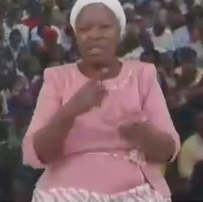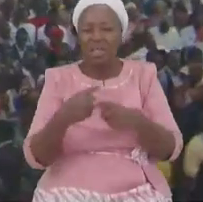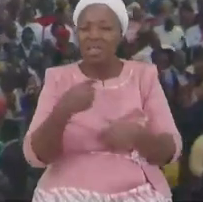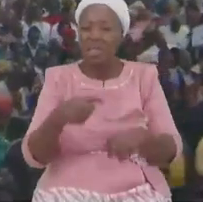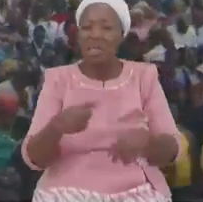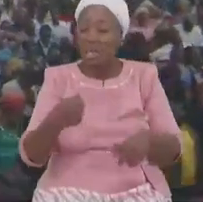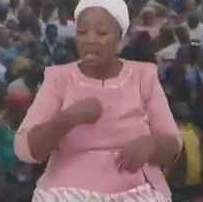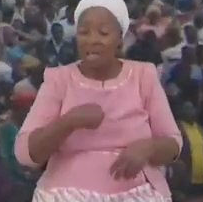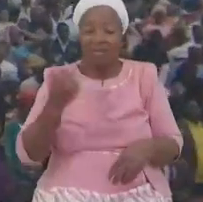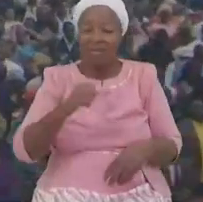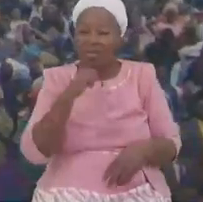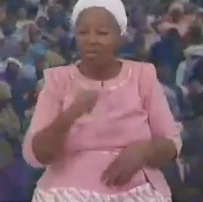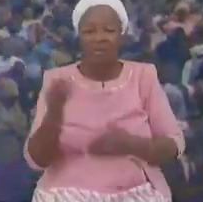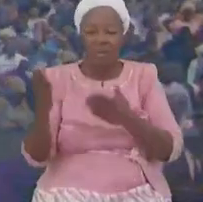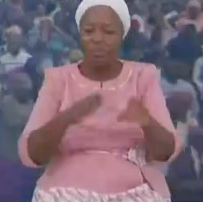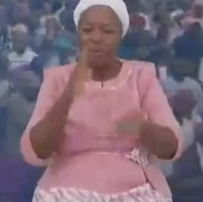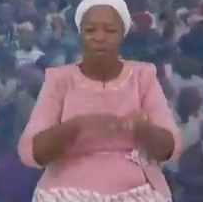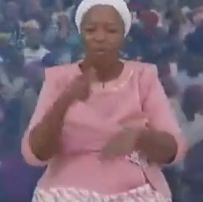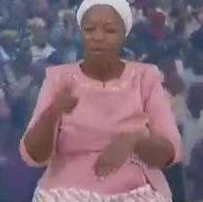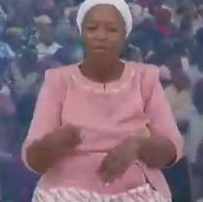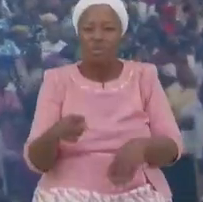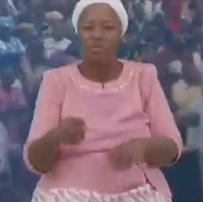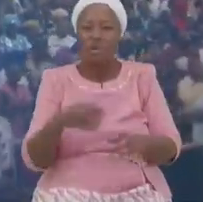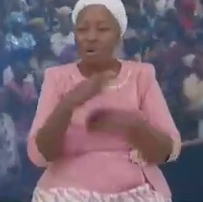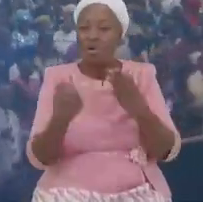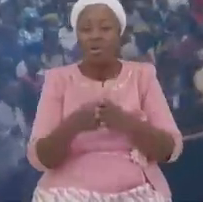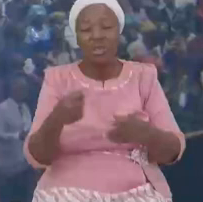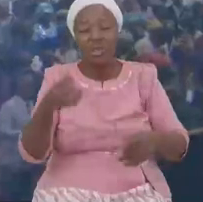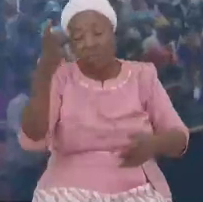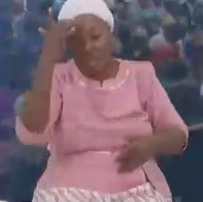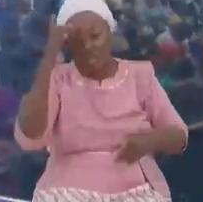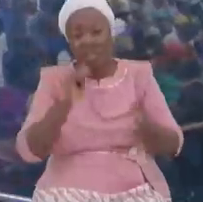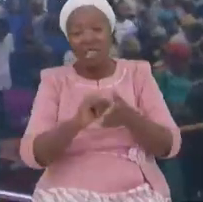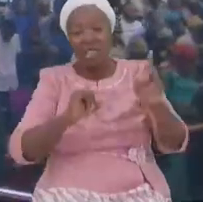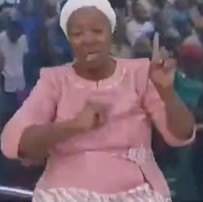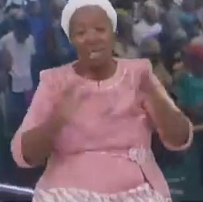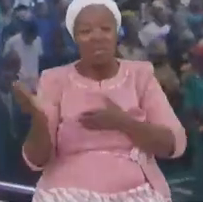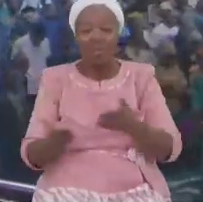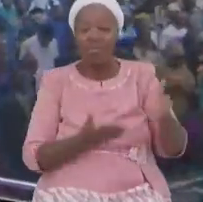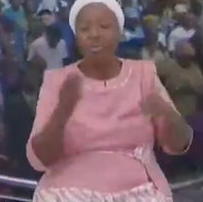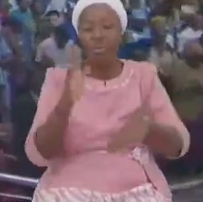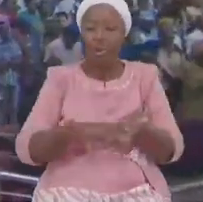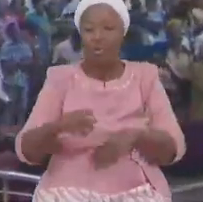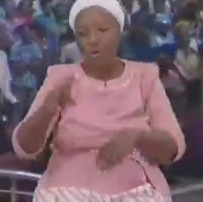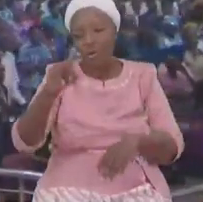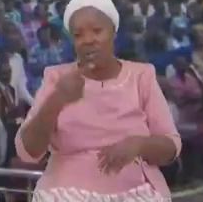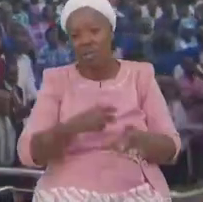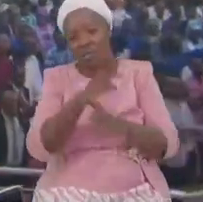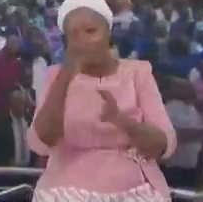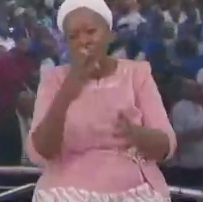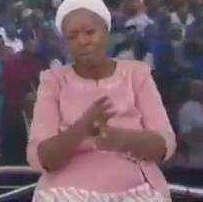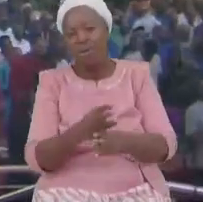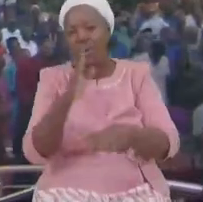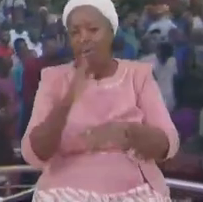Il dit, je ne mettrai pas sur vous les maladies que j'ai amenées dans le monde, qui